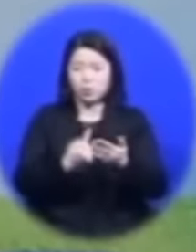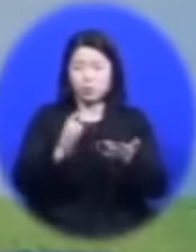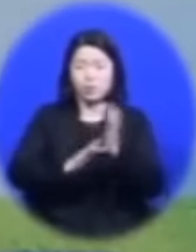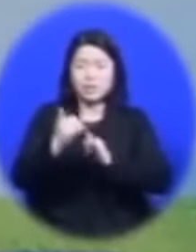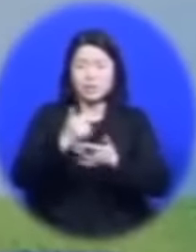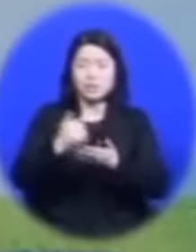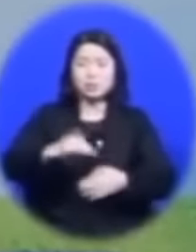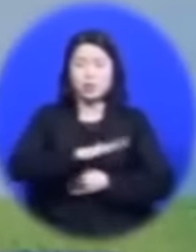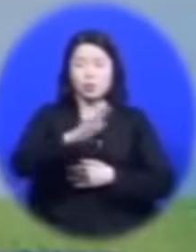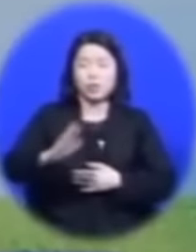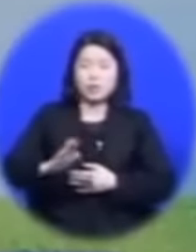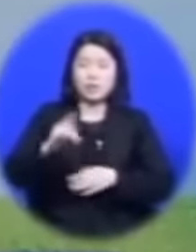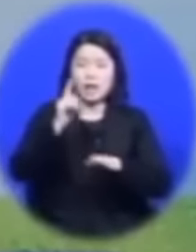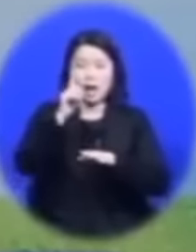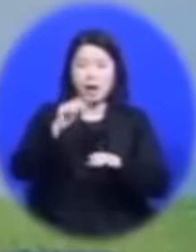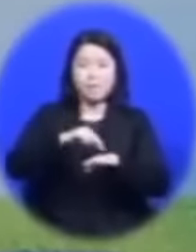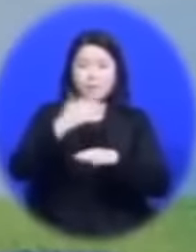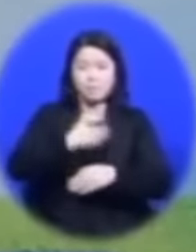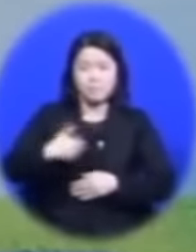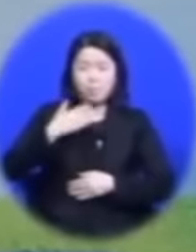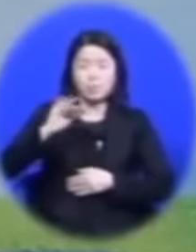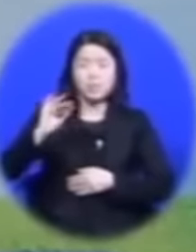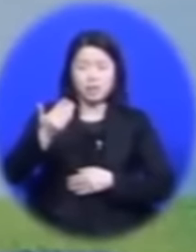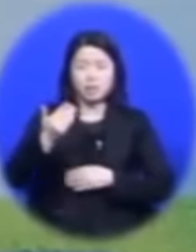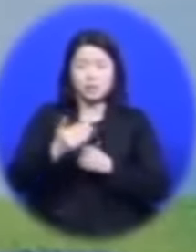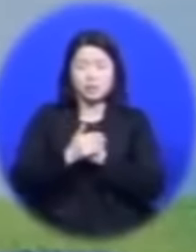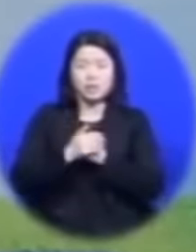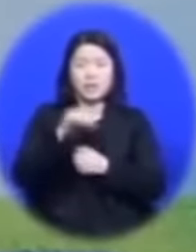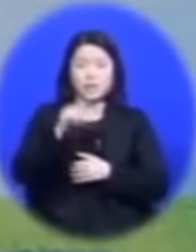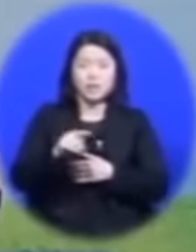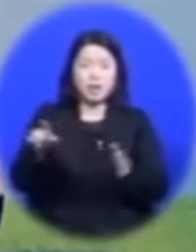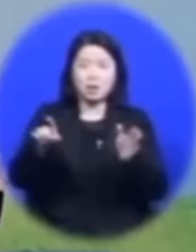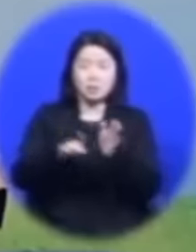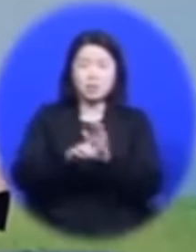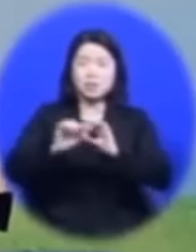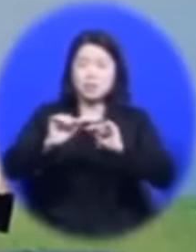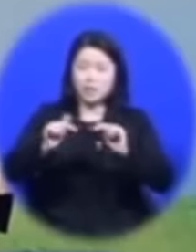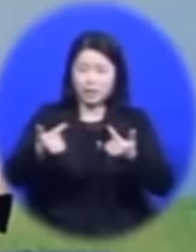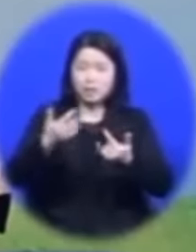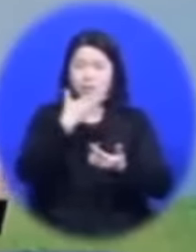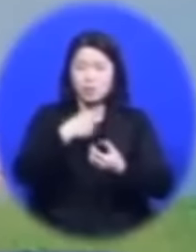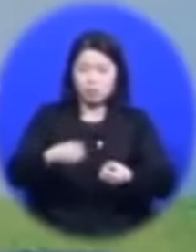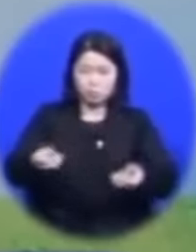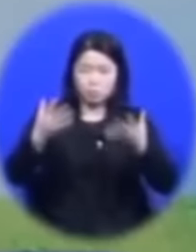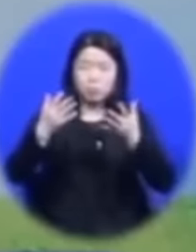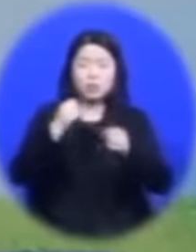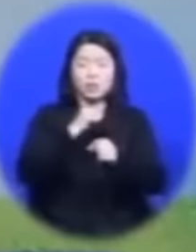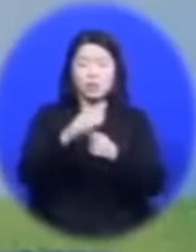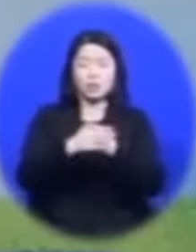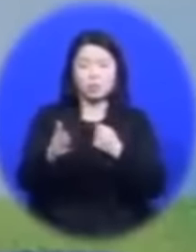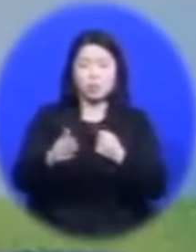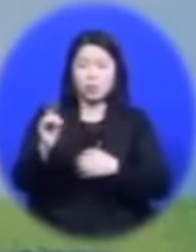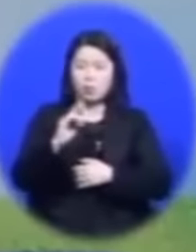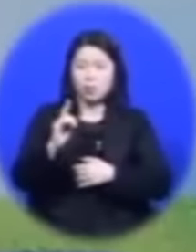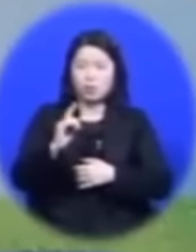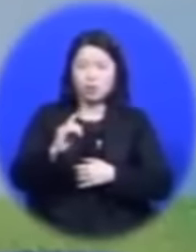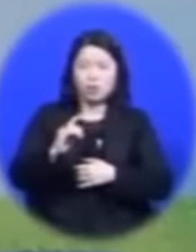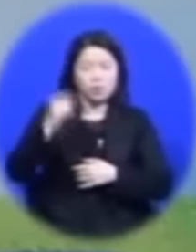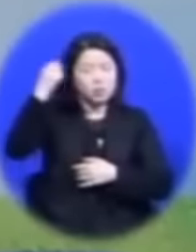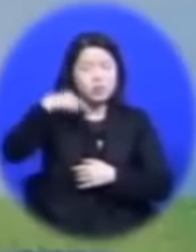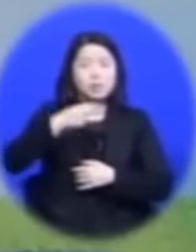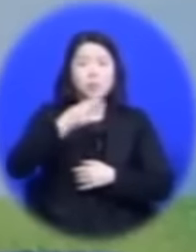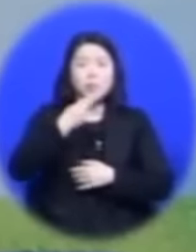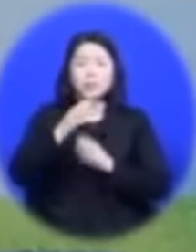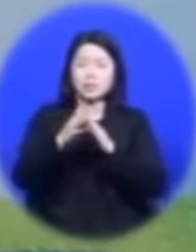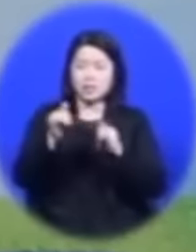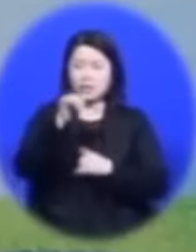우리 마음에 오시고 예수님과 우리는 한 몸이 되는 이게 믿어지지 않는 축복이라 오히려 무감각한 분들이 계세요.